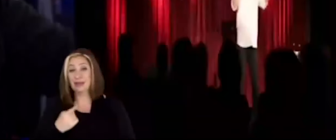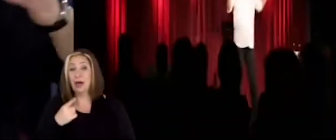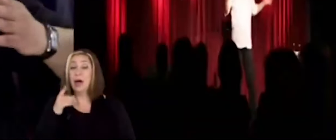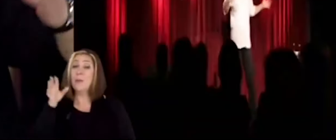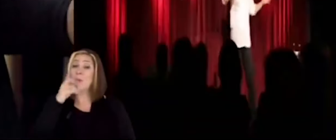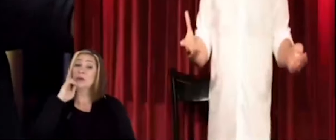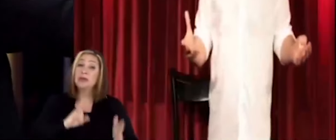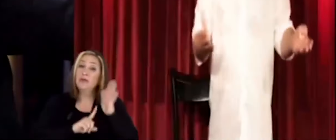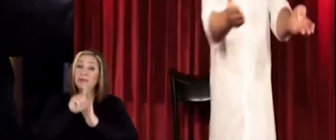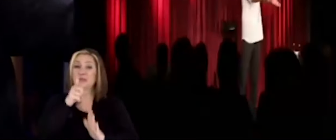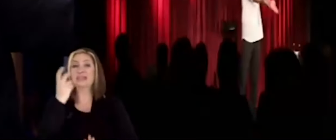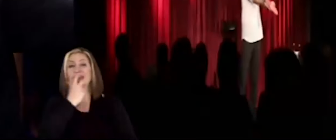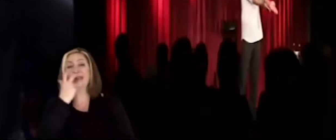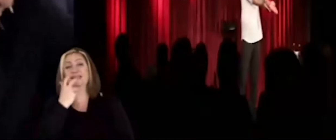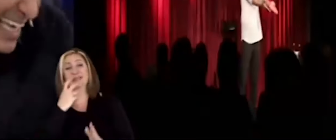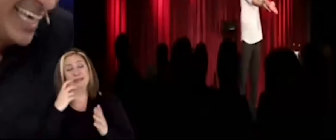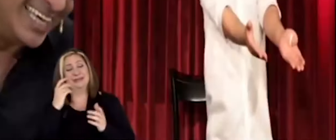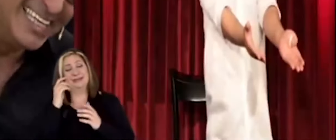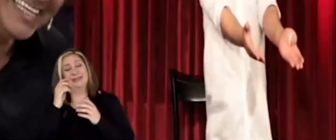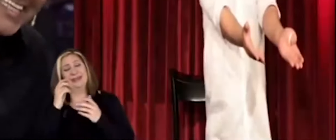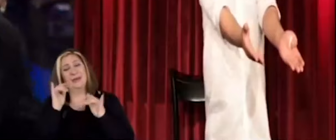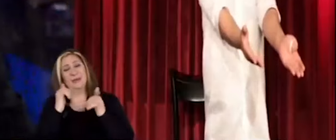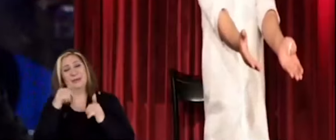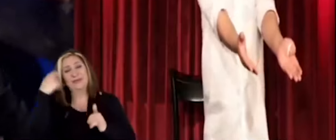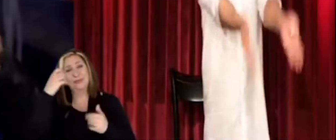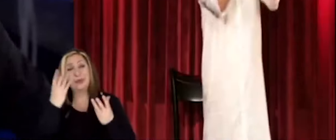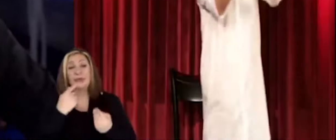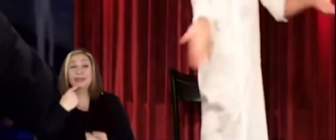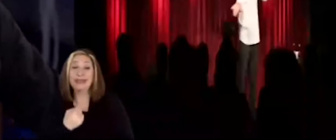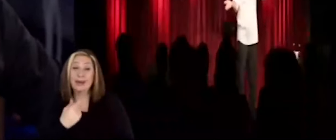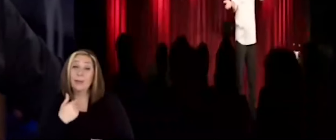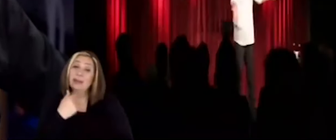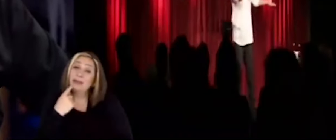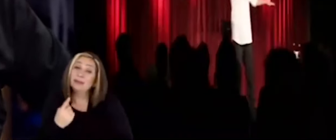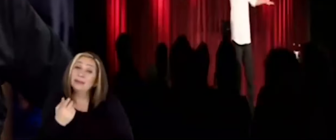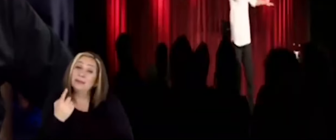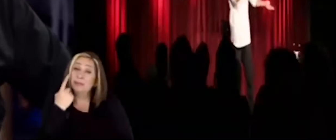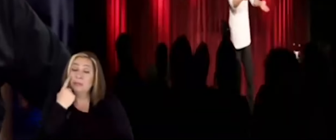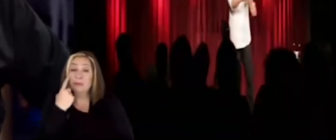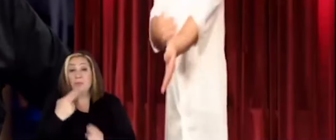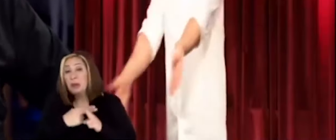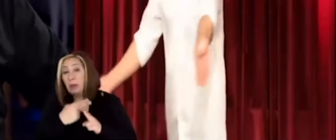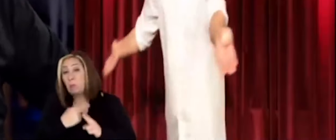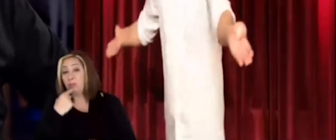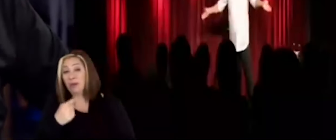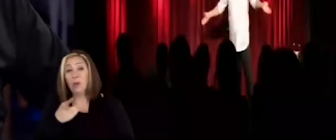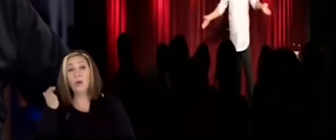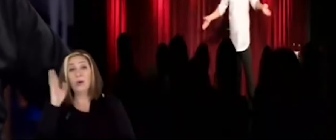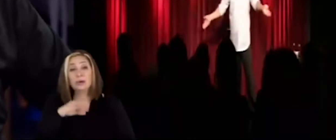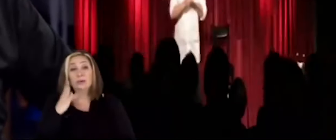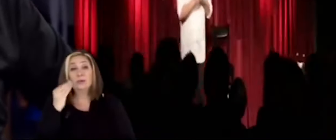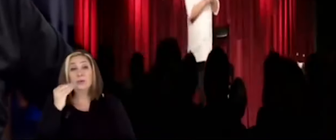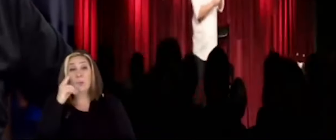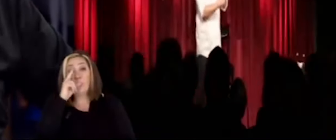bak onlar zengin oldu sen sanatçı oldun. Aa, bu güzel. Ondan sonra ben dedim ki bir bakayım dedim yapayım dedim. Ondan sonra